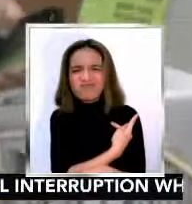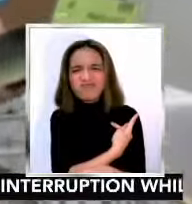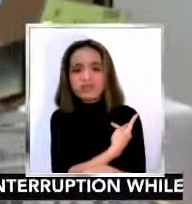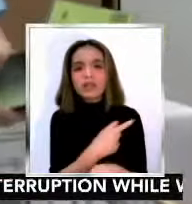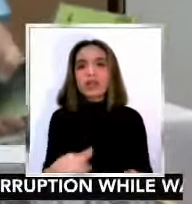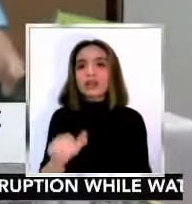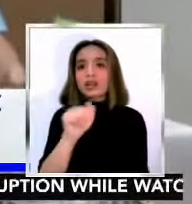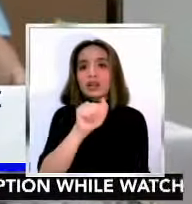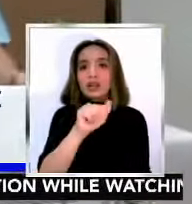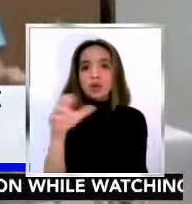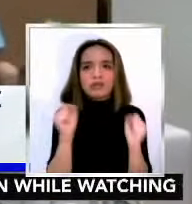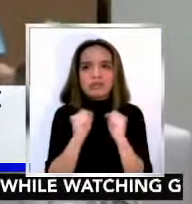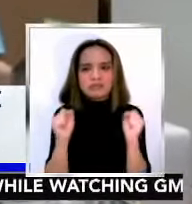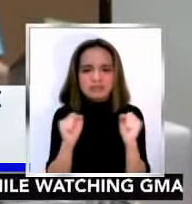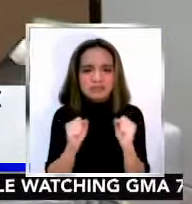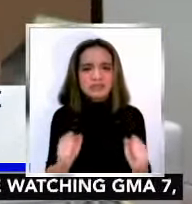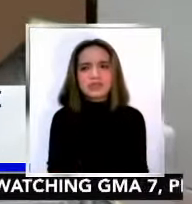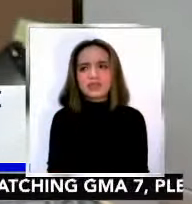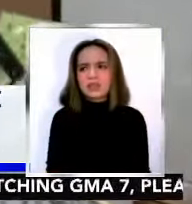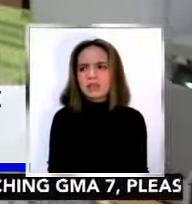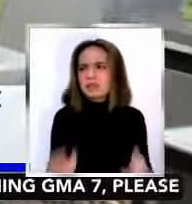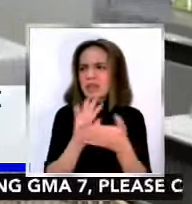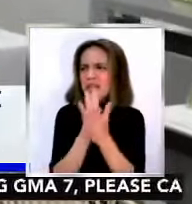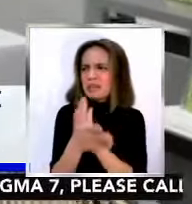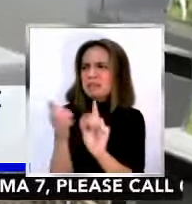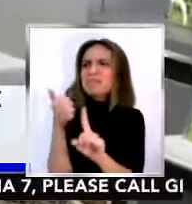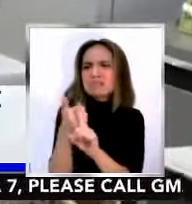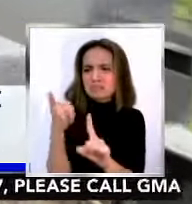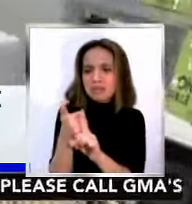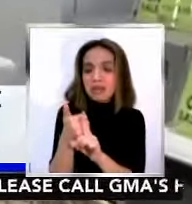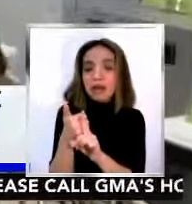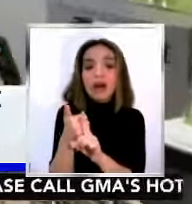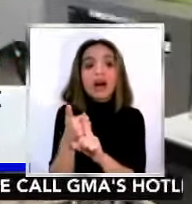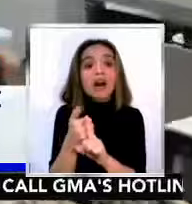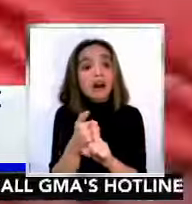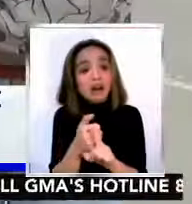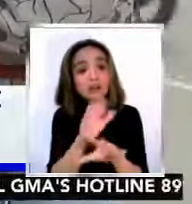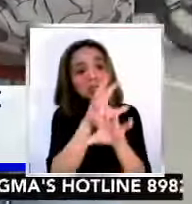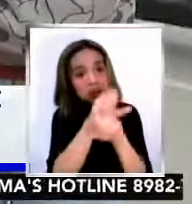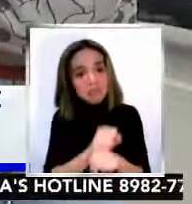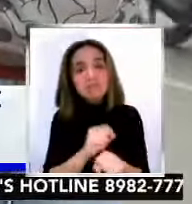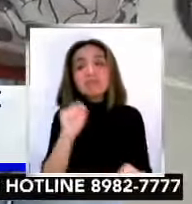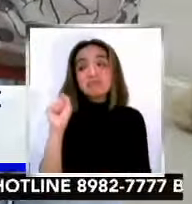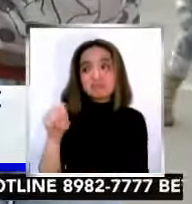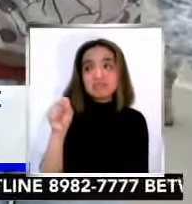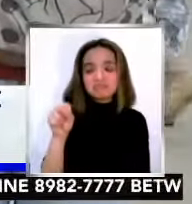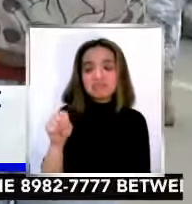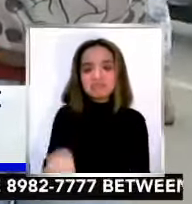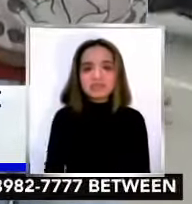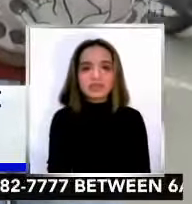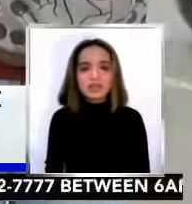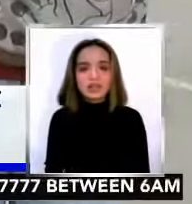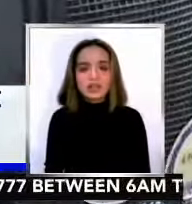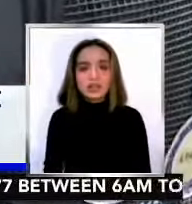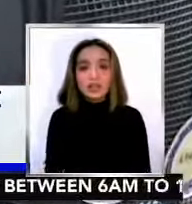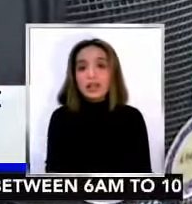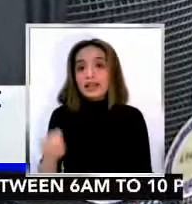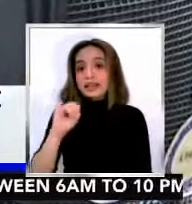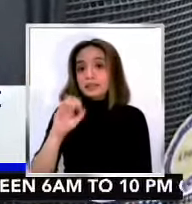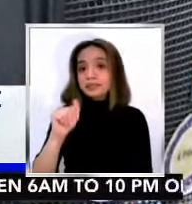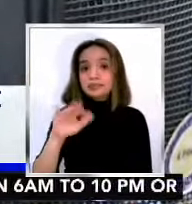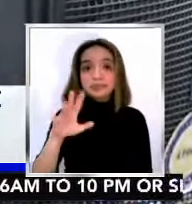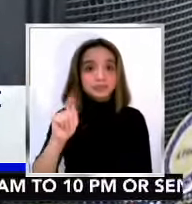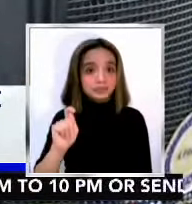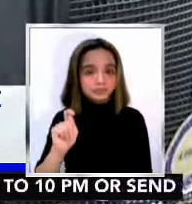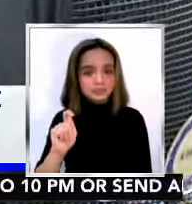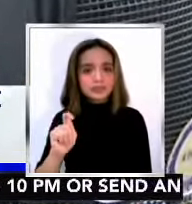open. Parang naging automatic na ito. Okay. Nakasanayin niyo na rin po. Sa operasyon ng iAct kanina, natiketa